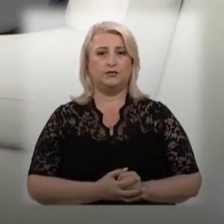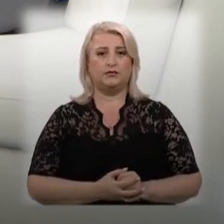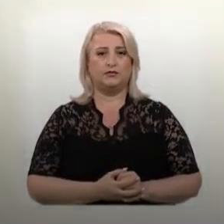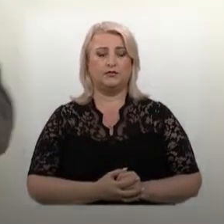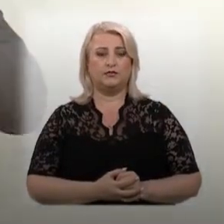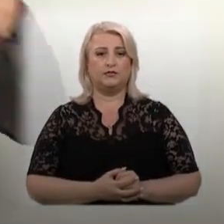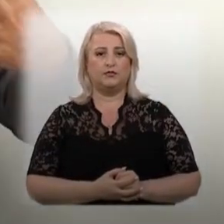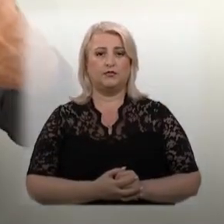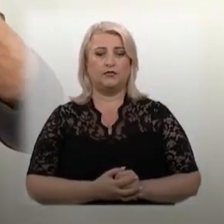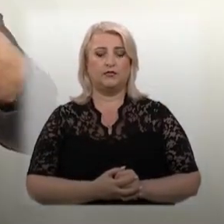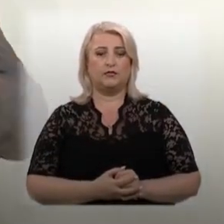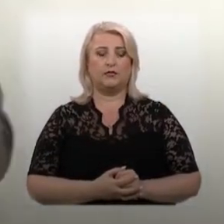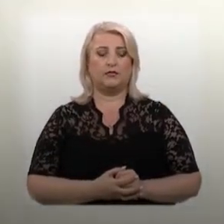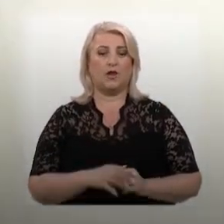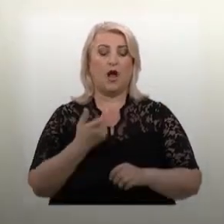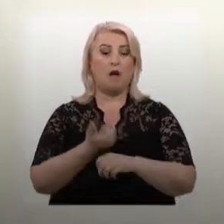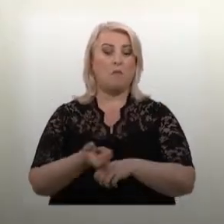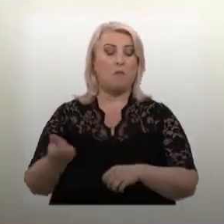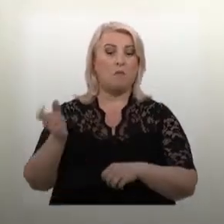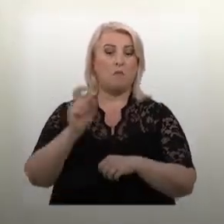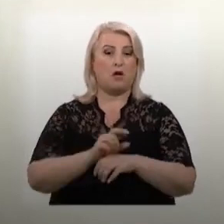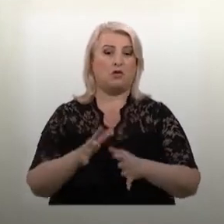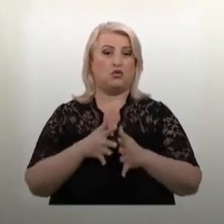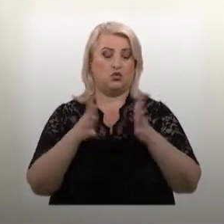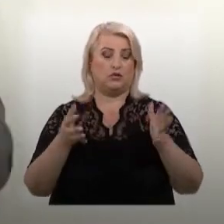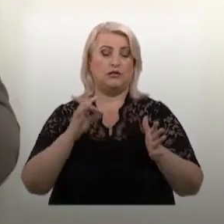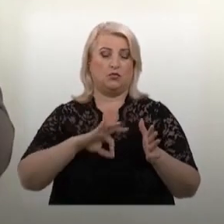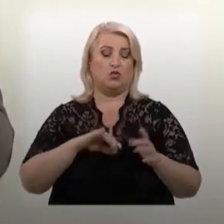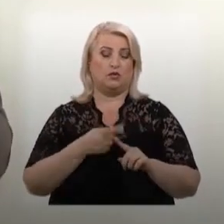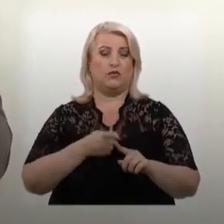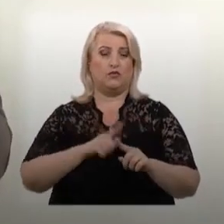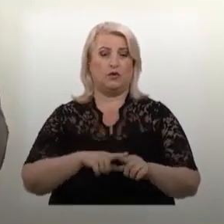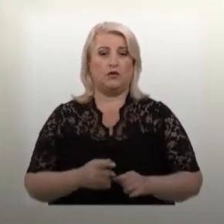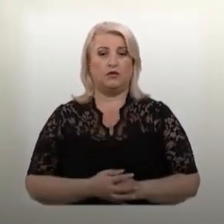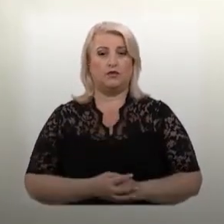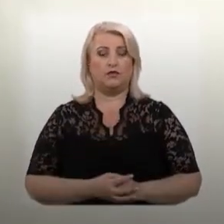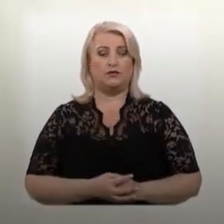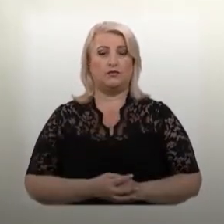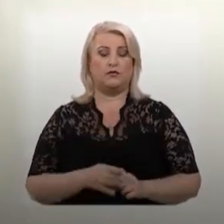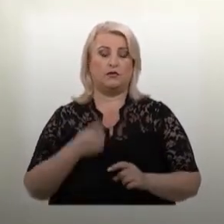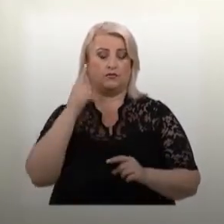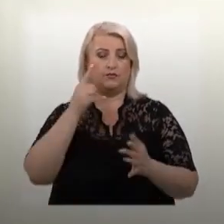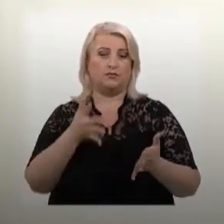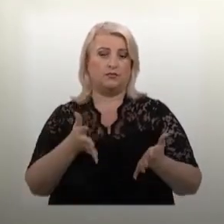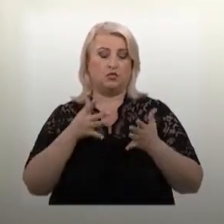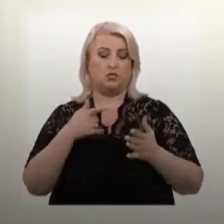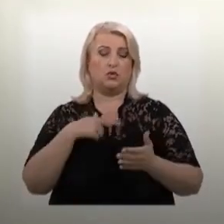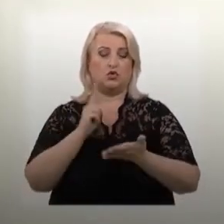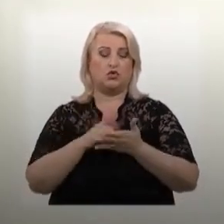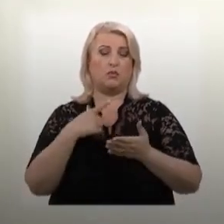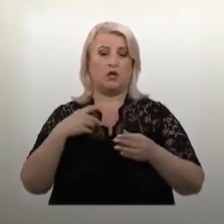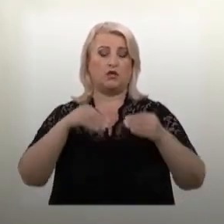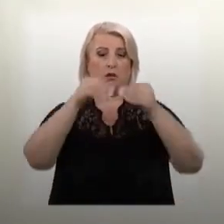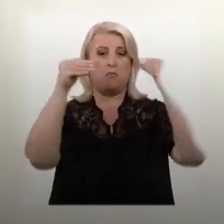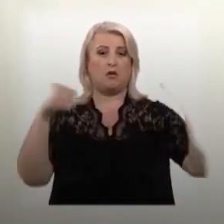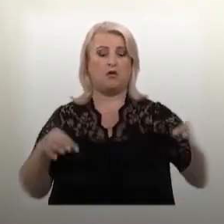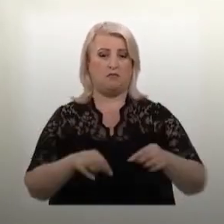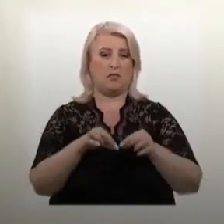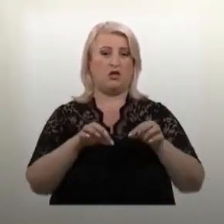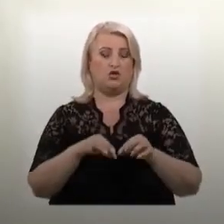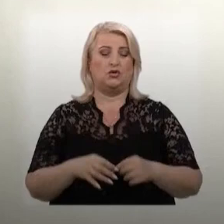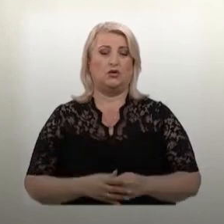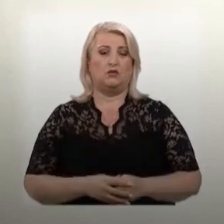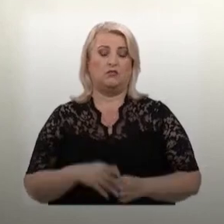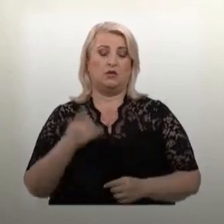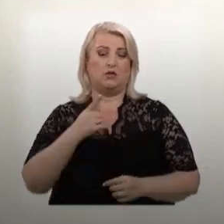Da foarte îngust la rămas marcat o folosești așa instrument pentru tiff asta înseamnă că nu trebuie să luăm câte o pagină vor și să ne